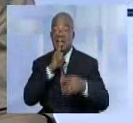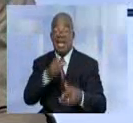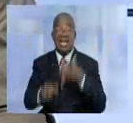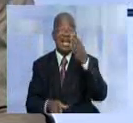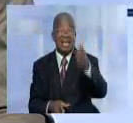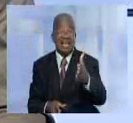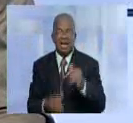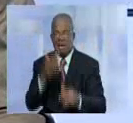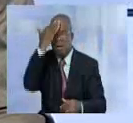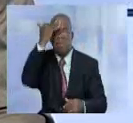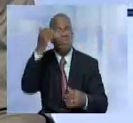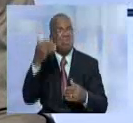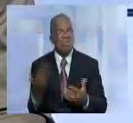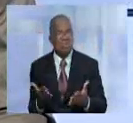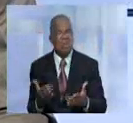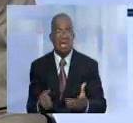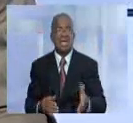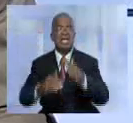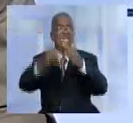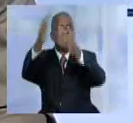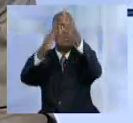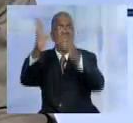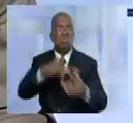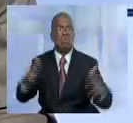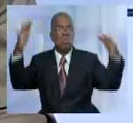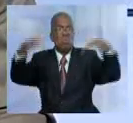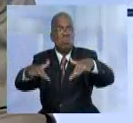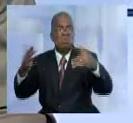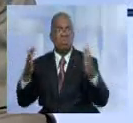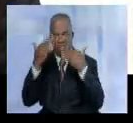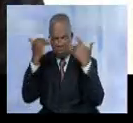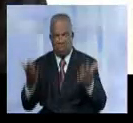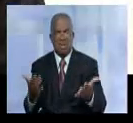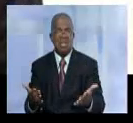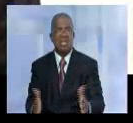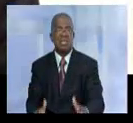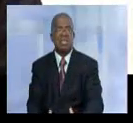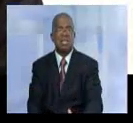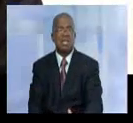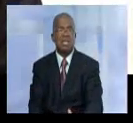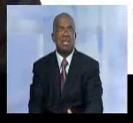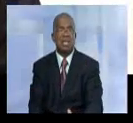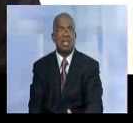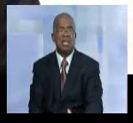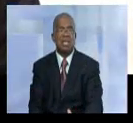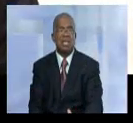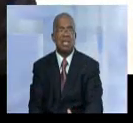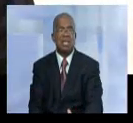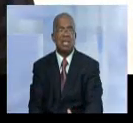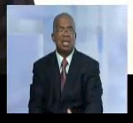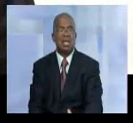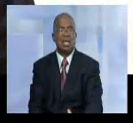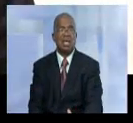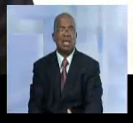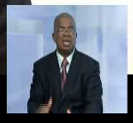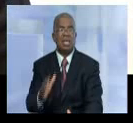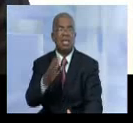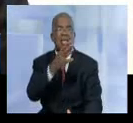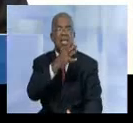s'effondrer comme un château de cartes. C'est avec Adama Kouné. Les causes de ces drames peuvent être de plusieurs